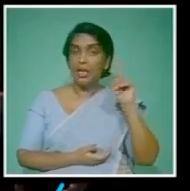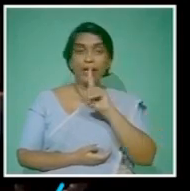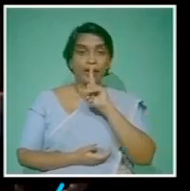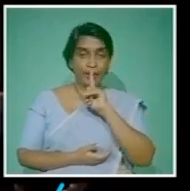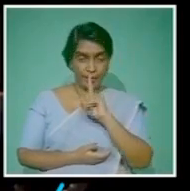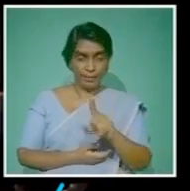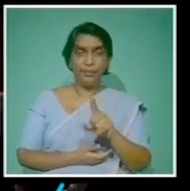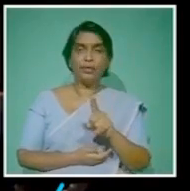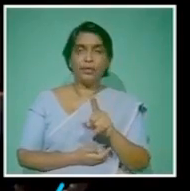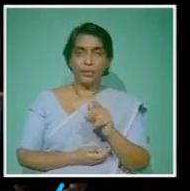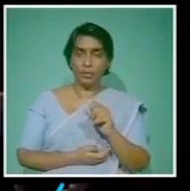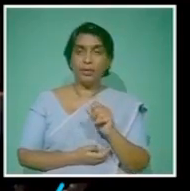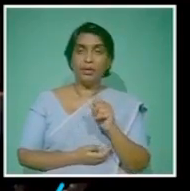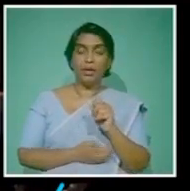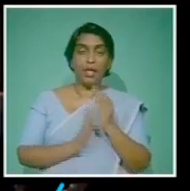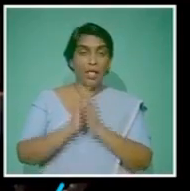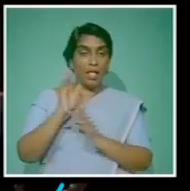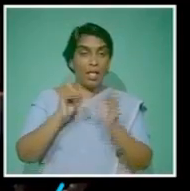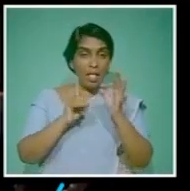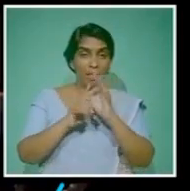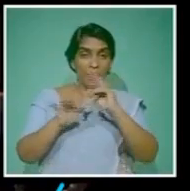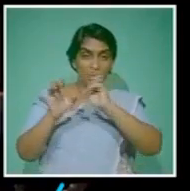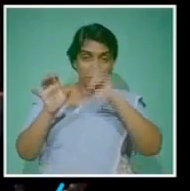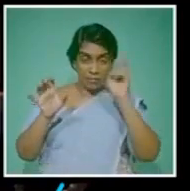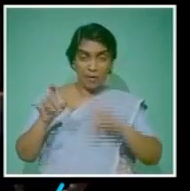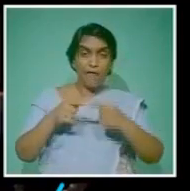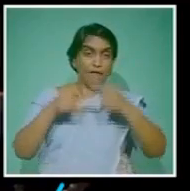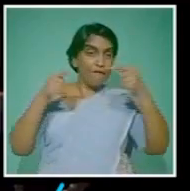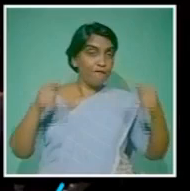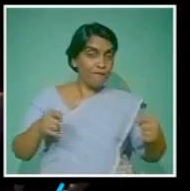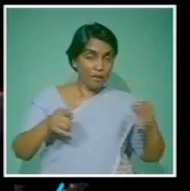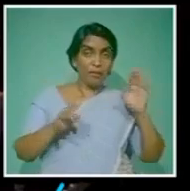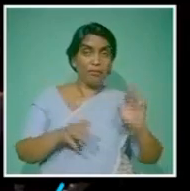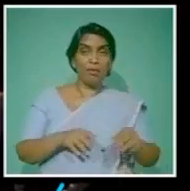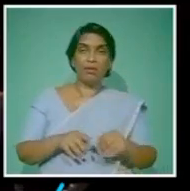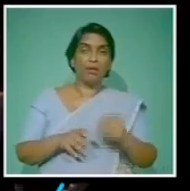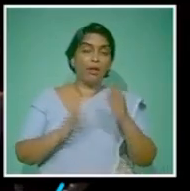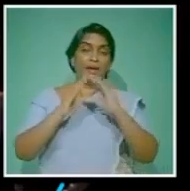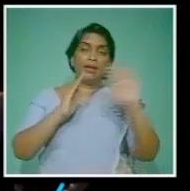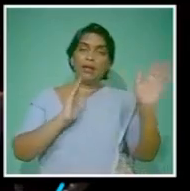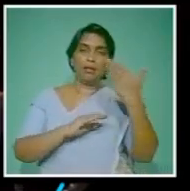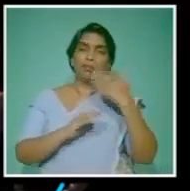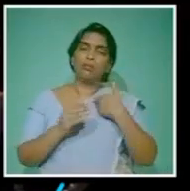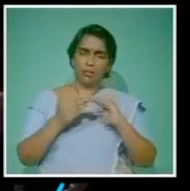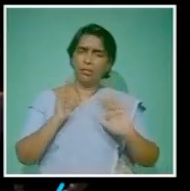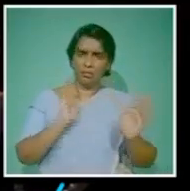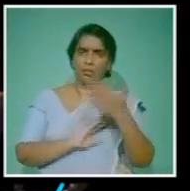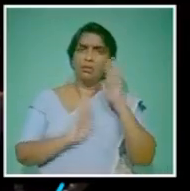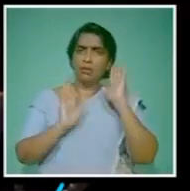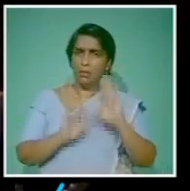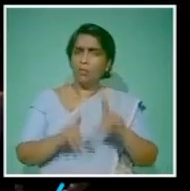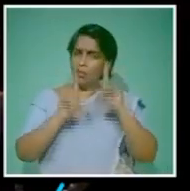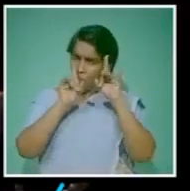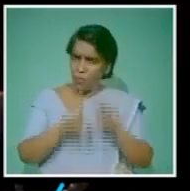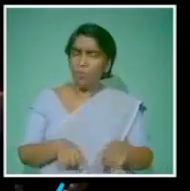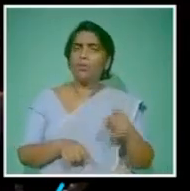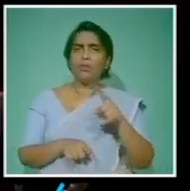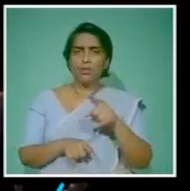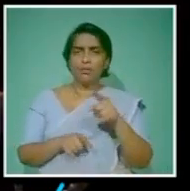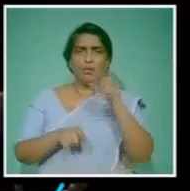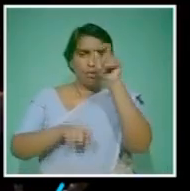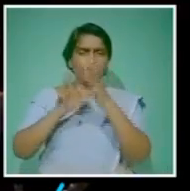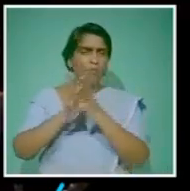මේ හැමතැනතුර අතෑරලා විපක්ෂයට වෙලා ඉඳගෙන ගහන්න ඒවා මේකෙන් අයින් වෙන්න කියලා. මම අයින් වෙන්න සූදානම්. නමුත් මේ වගේම ඉන්න